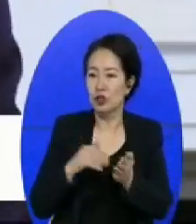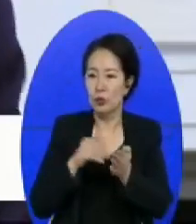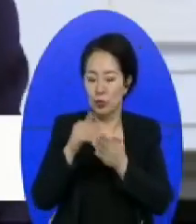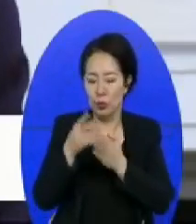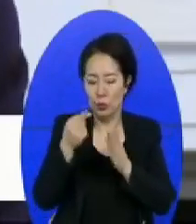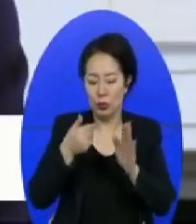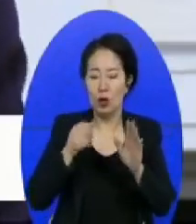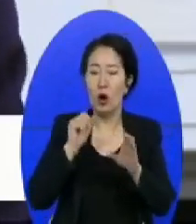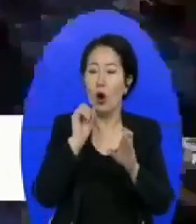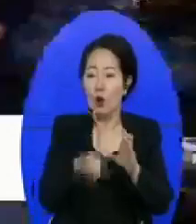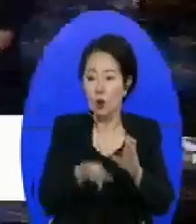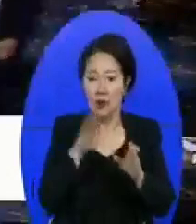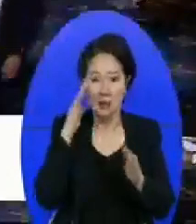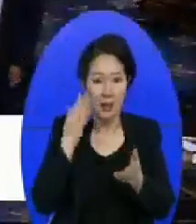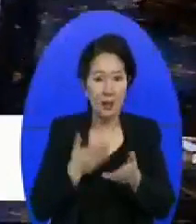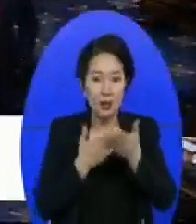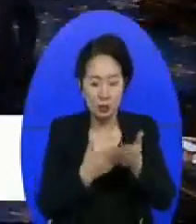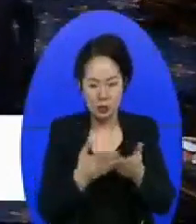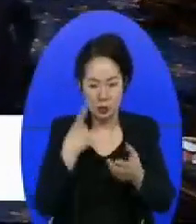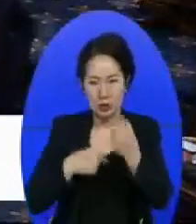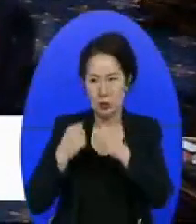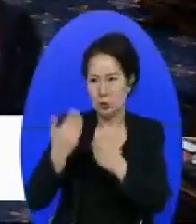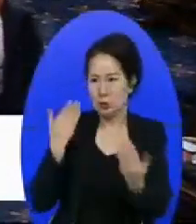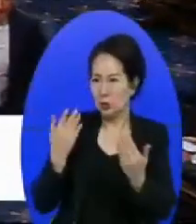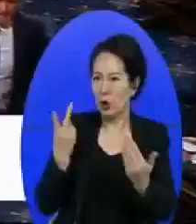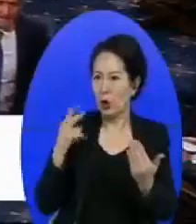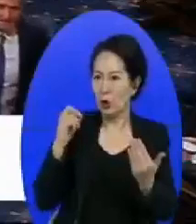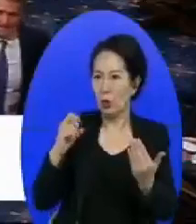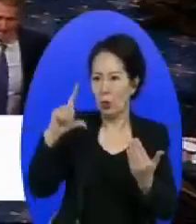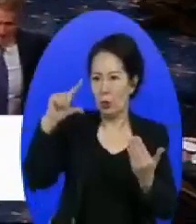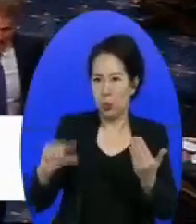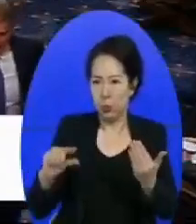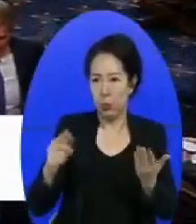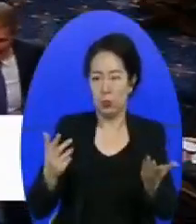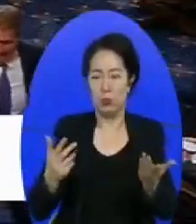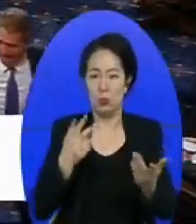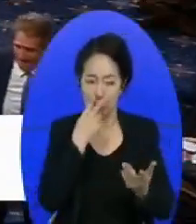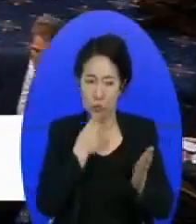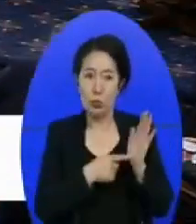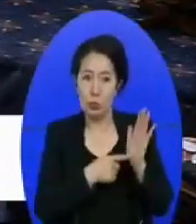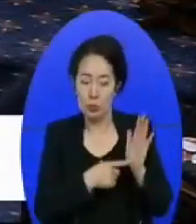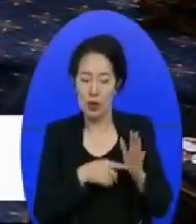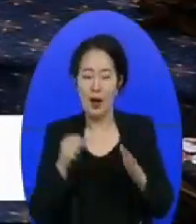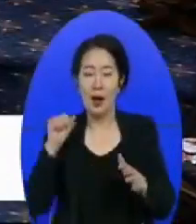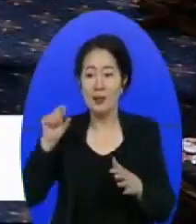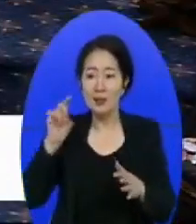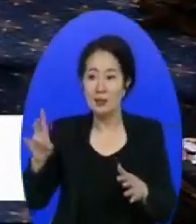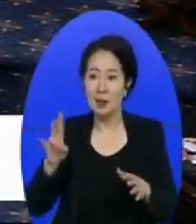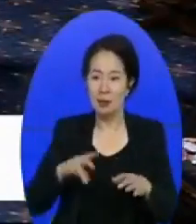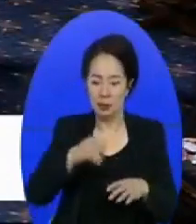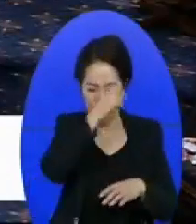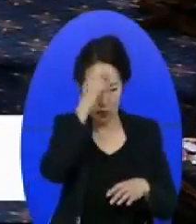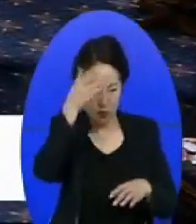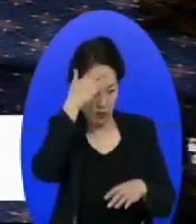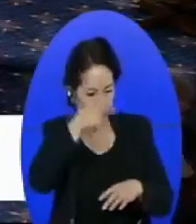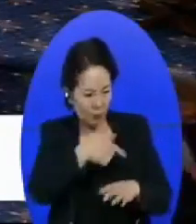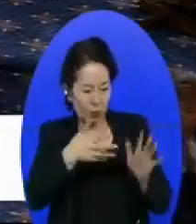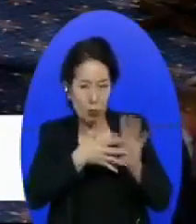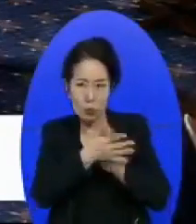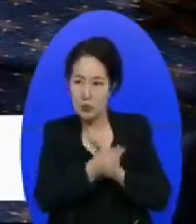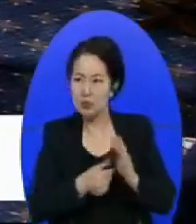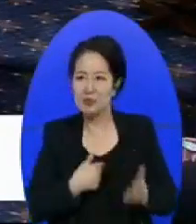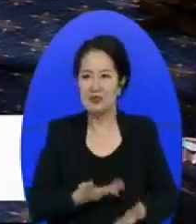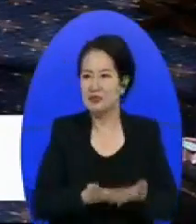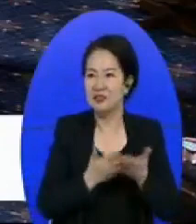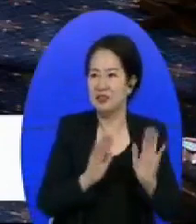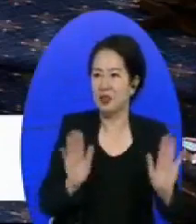төсөв тусгах санал оруулж байна. Энэ нь өмнөх оны төсвөөс 20% буруулсан үзүүлэлт болох юм байна. За арчилсан намынхан Трамп ерөнхийлөгчийн төсвийн төслийг